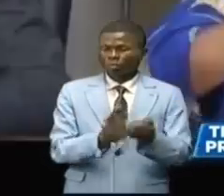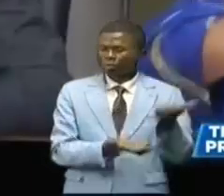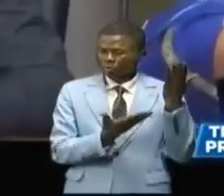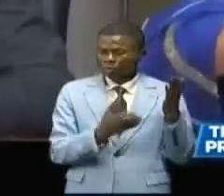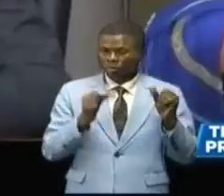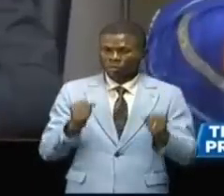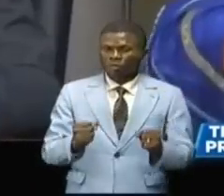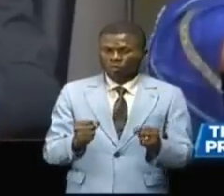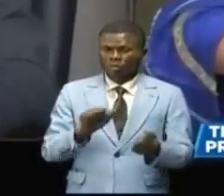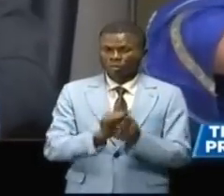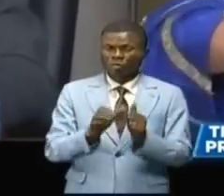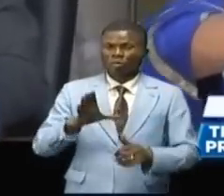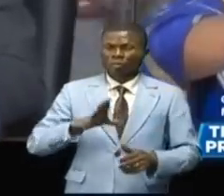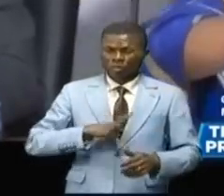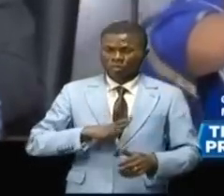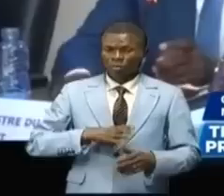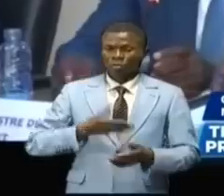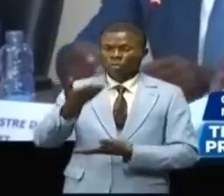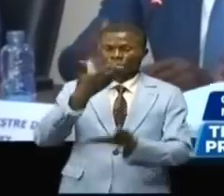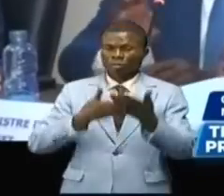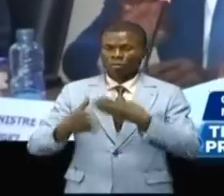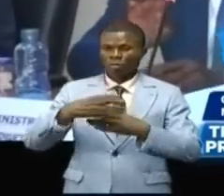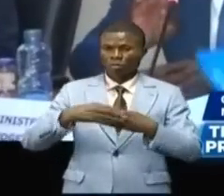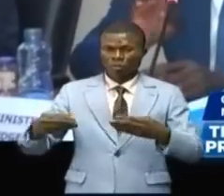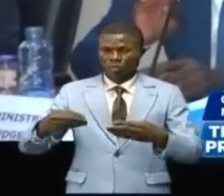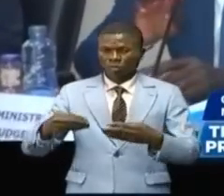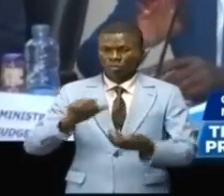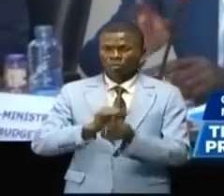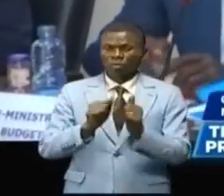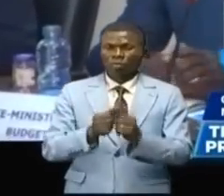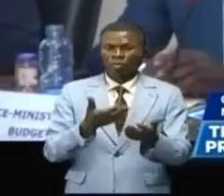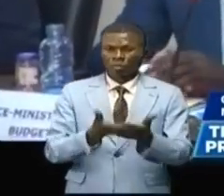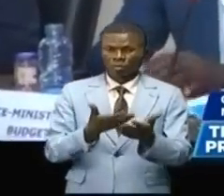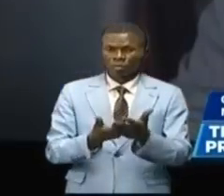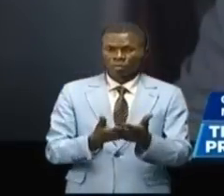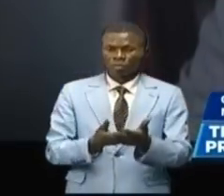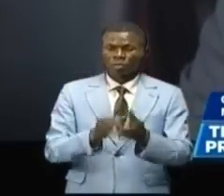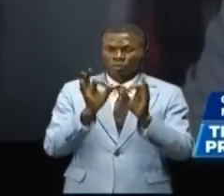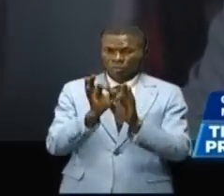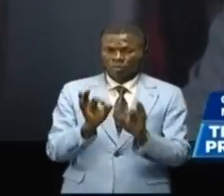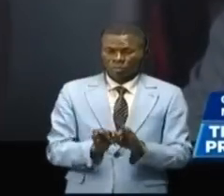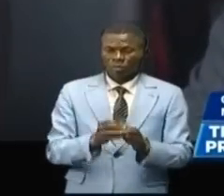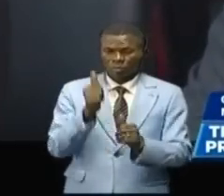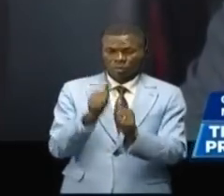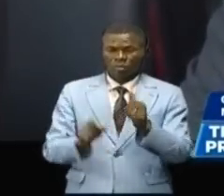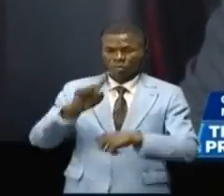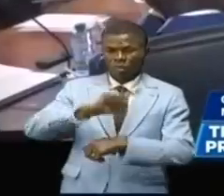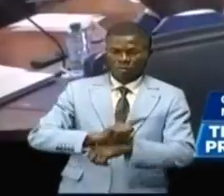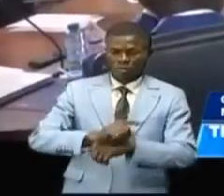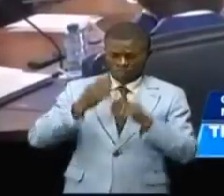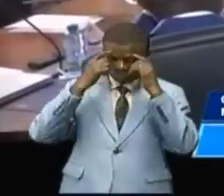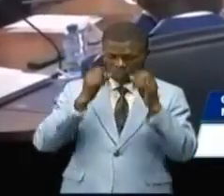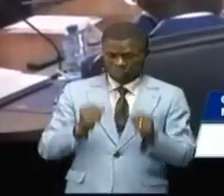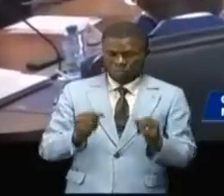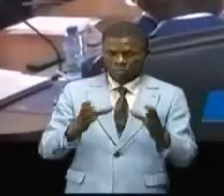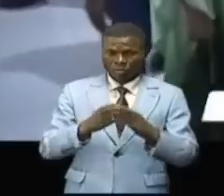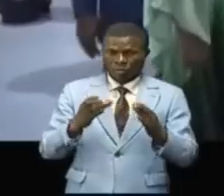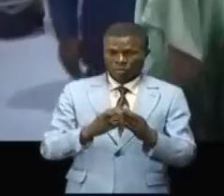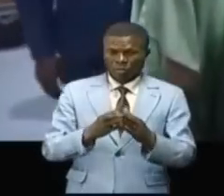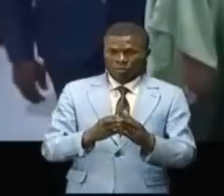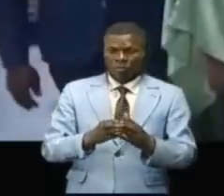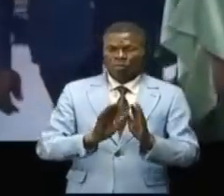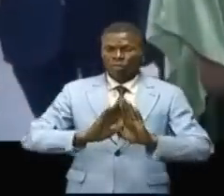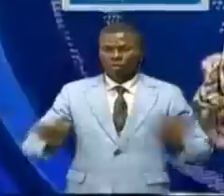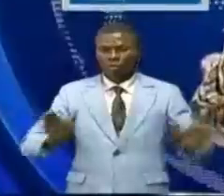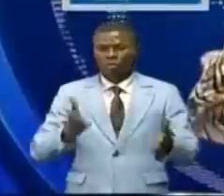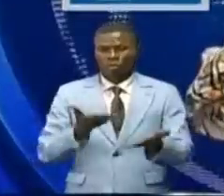malgré la surchauffe sur les marchés d'échange et celui des biens et services est scrutée au quotidien avec rigueur mais aussi avec la maîtrise qu'il